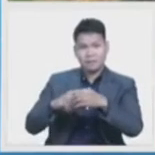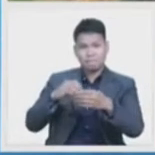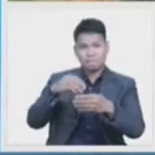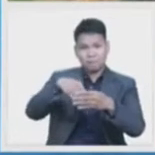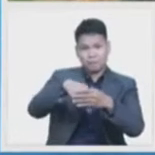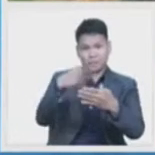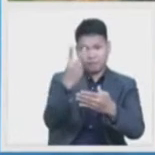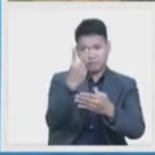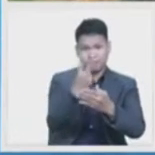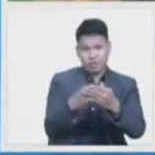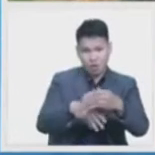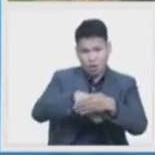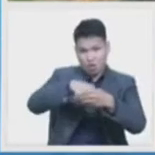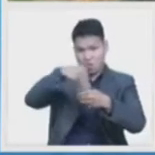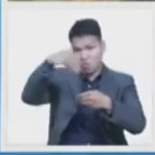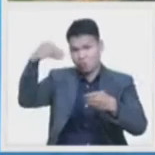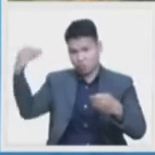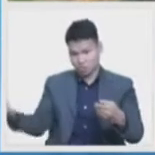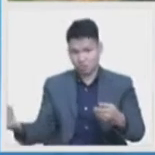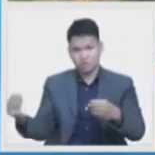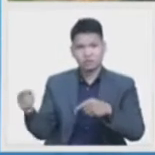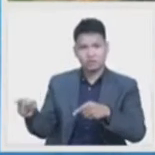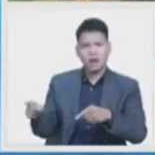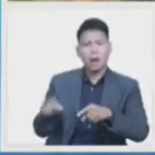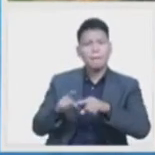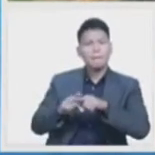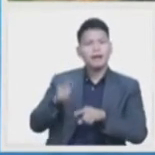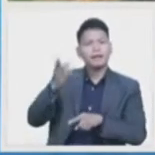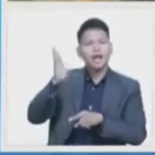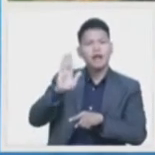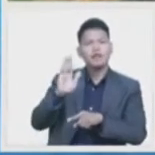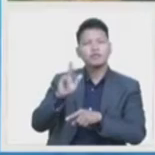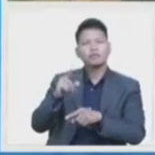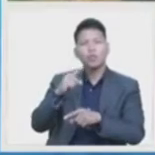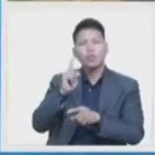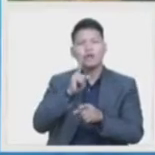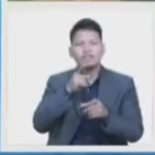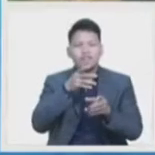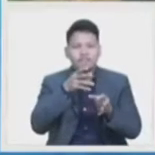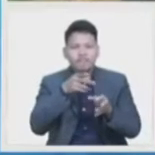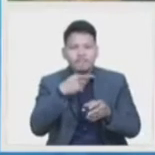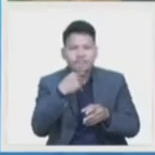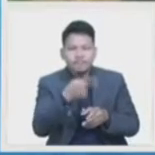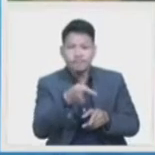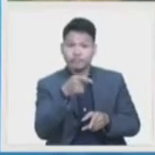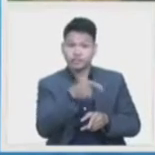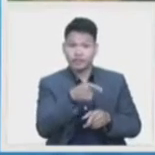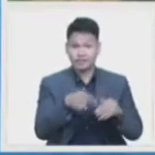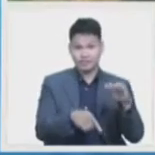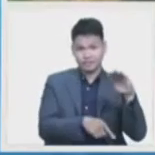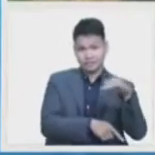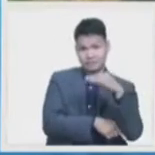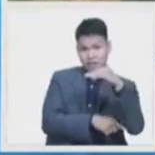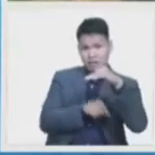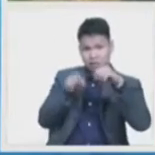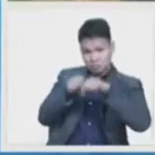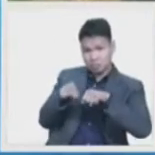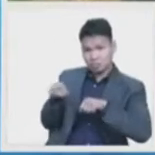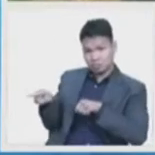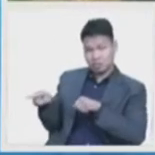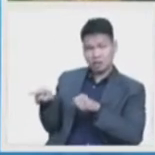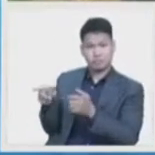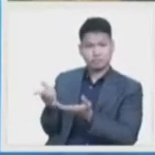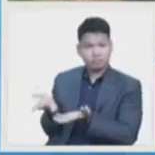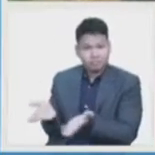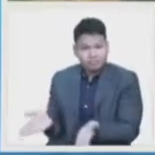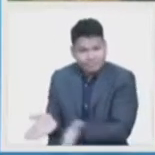Eden, what statement did God make to the serpent that would encourage Adam? Unsa